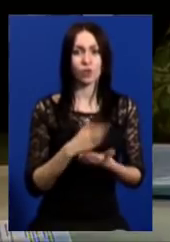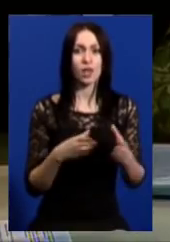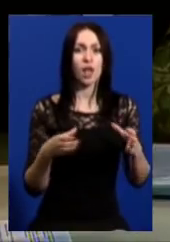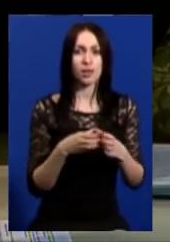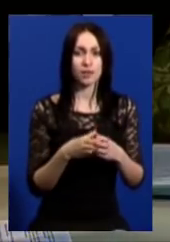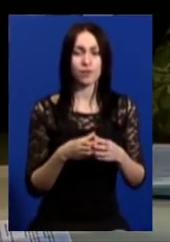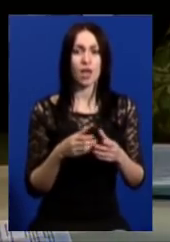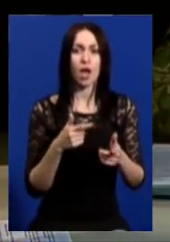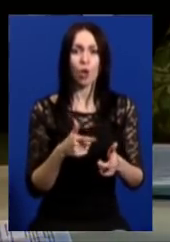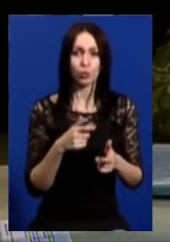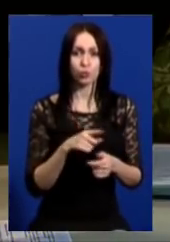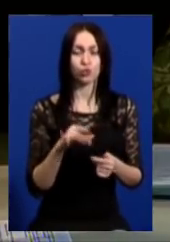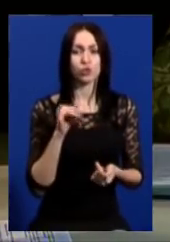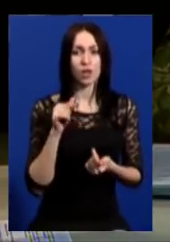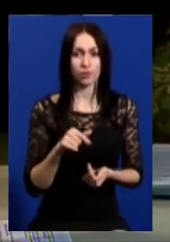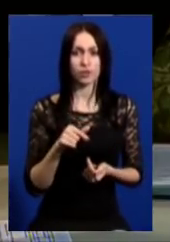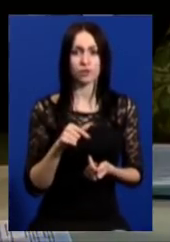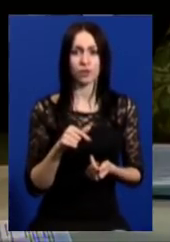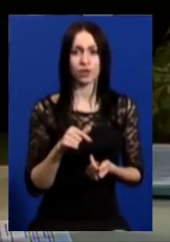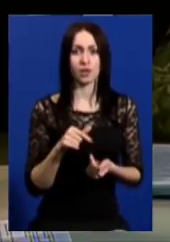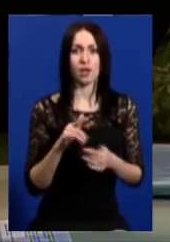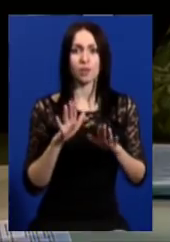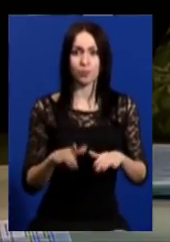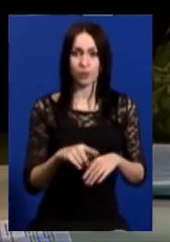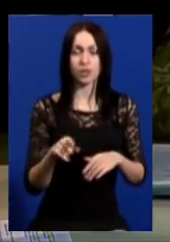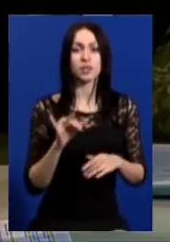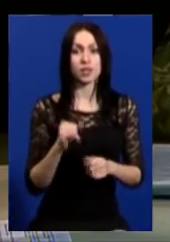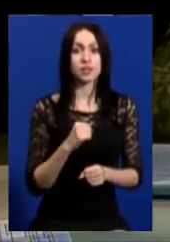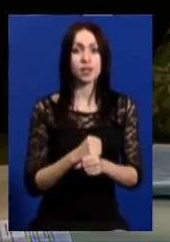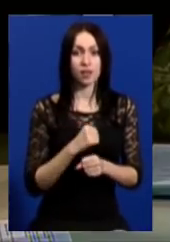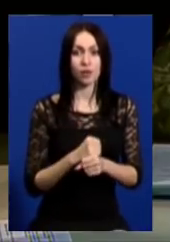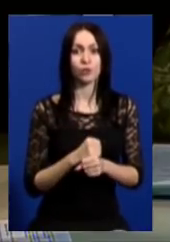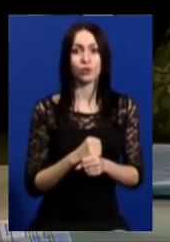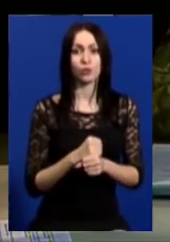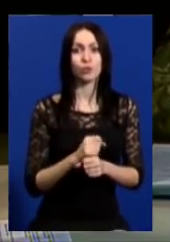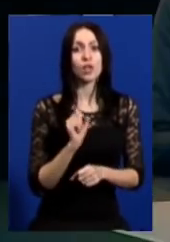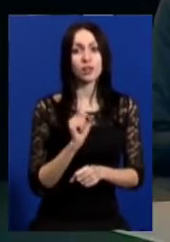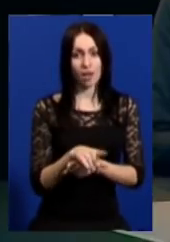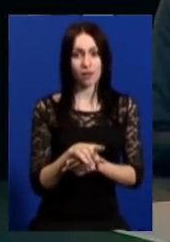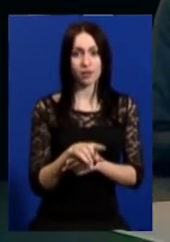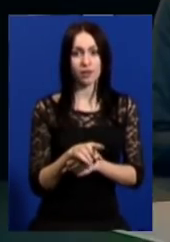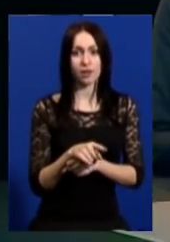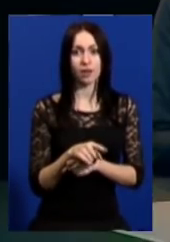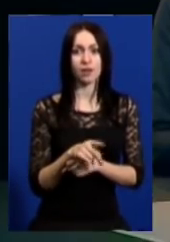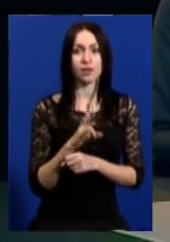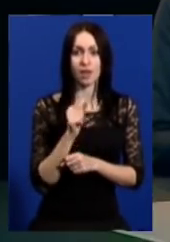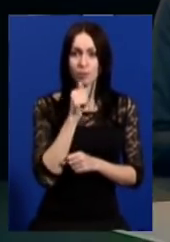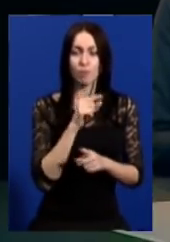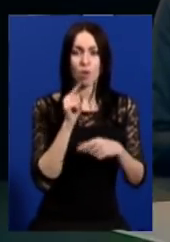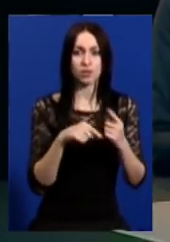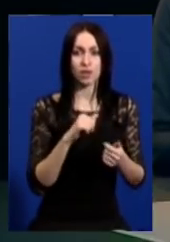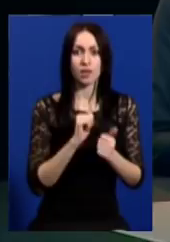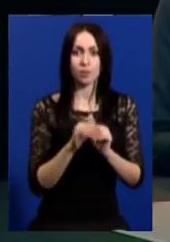зброєю, відповідно дислокуються і здійснюють завдання не з пункту постійної дислокації,